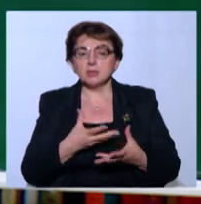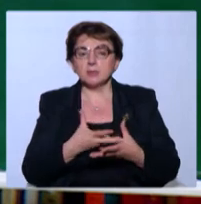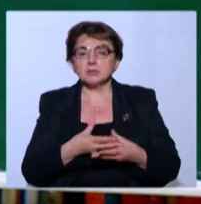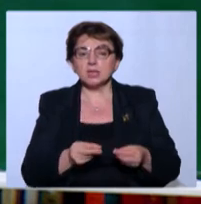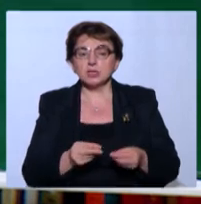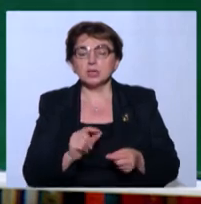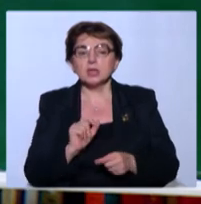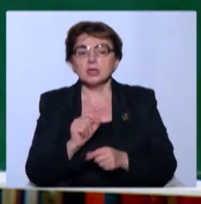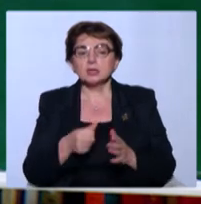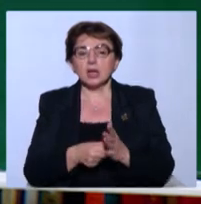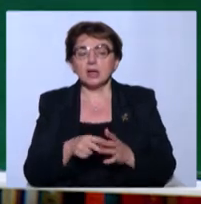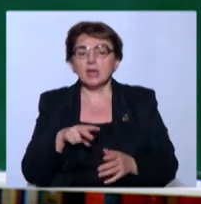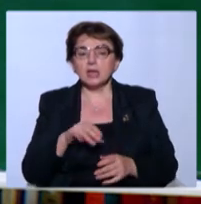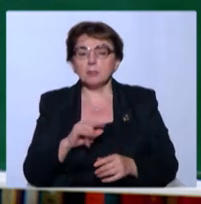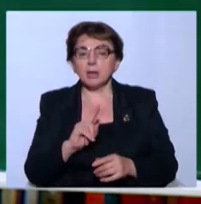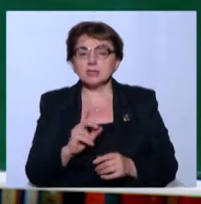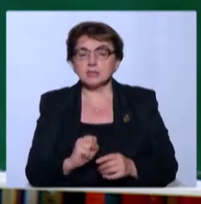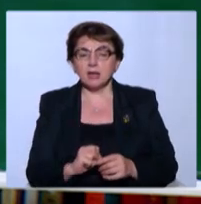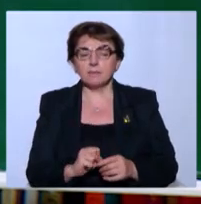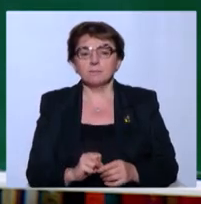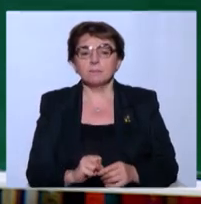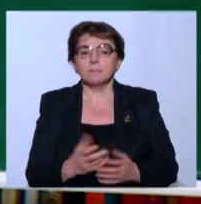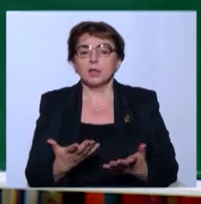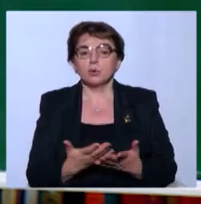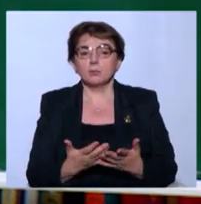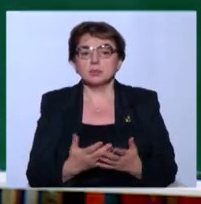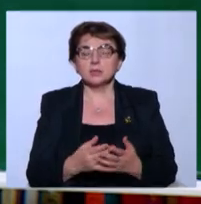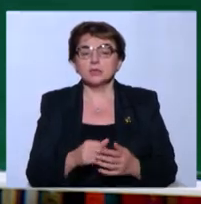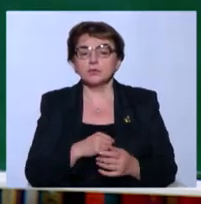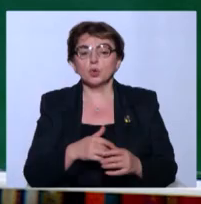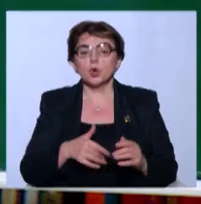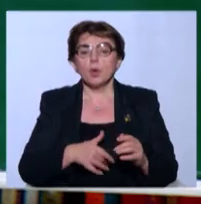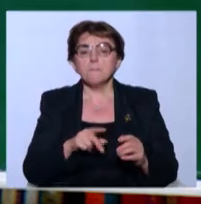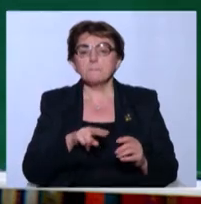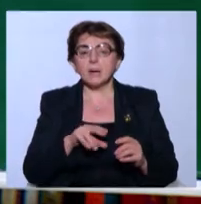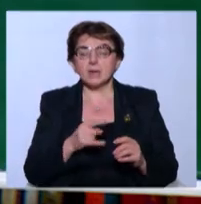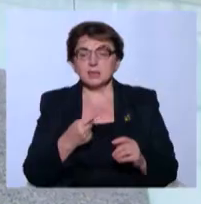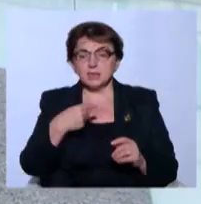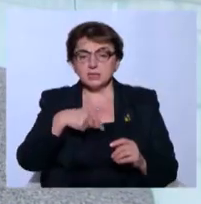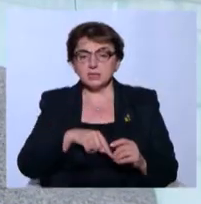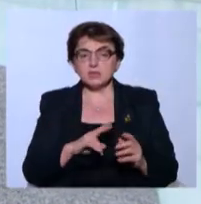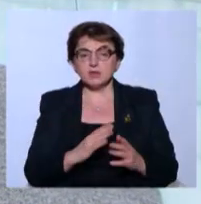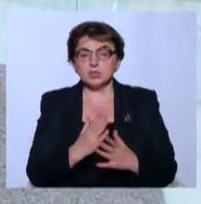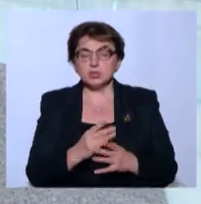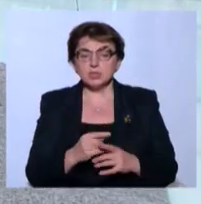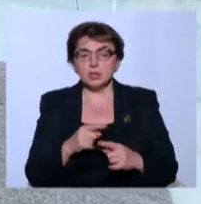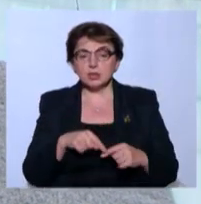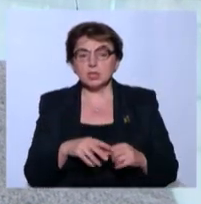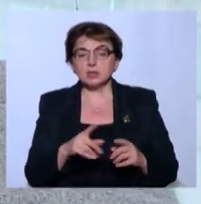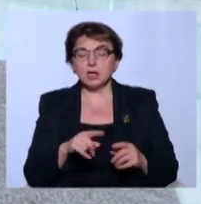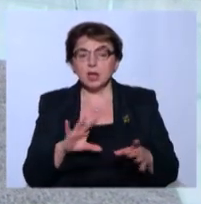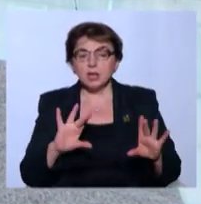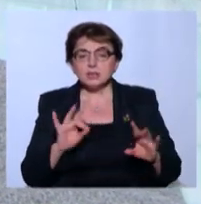დამშლელი ფერმენტი არის ლიპაზა, რომელსაც პანკრეასის წვენი შეიცავს და ემულგირებულ